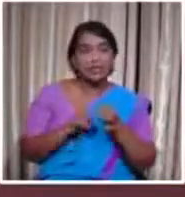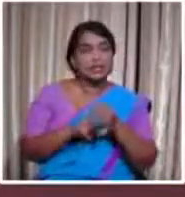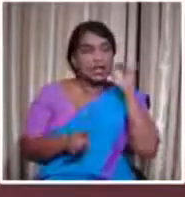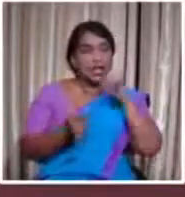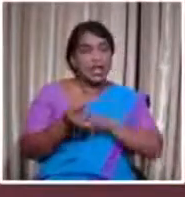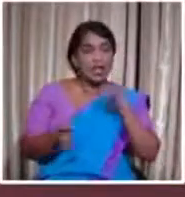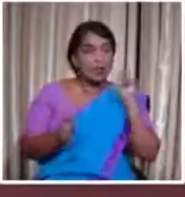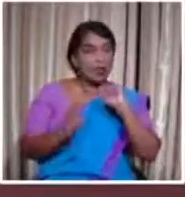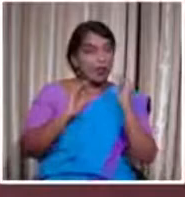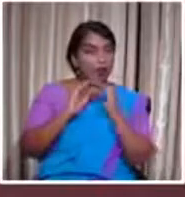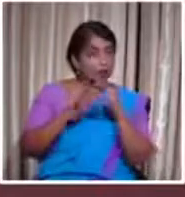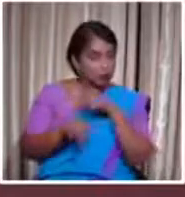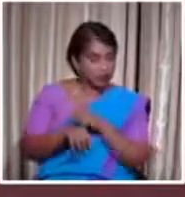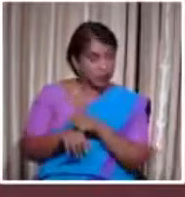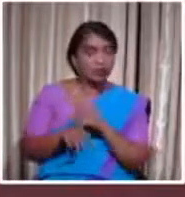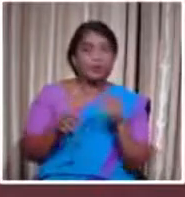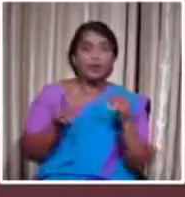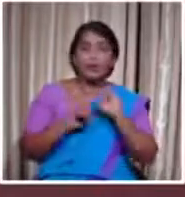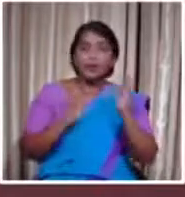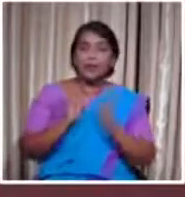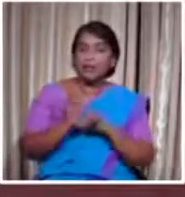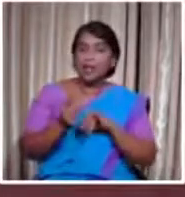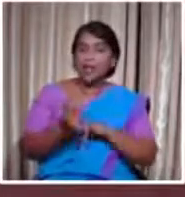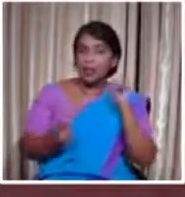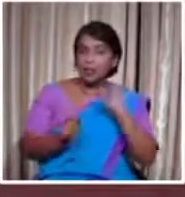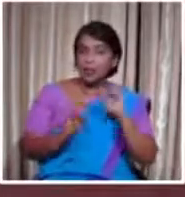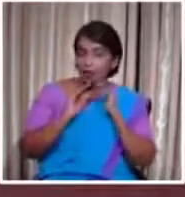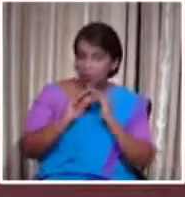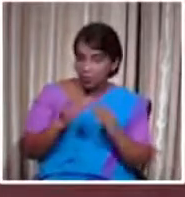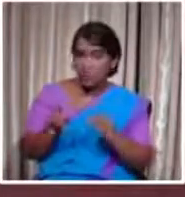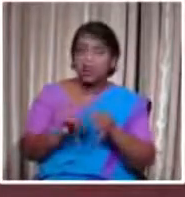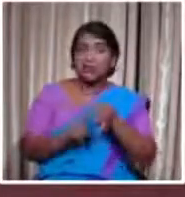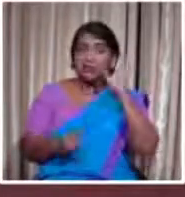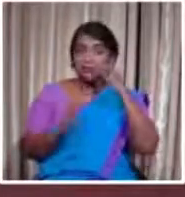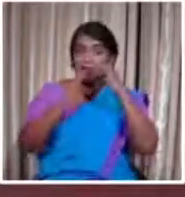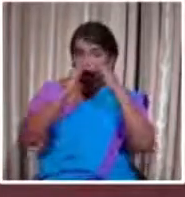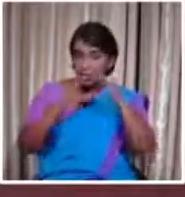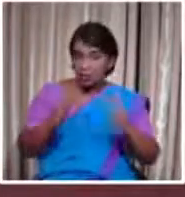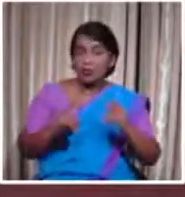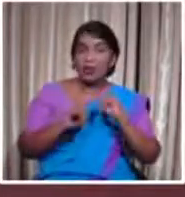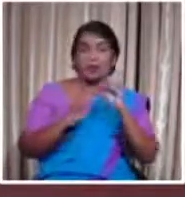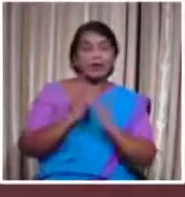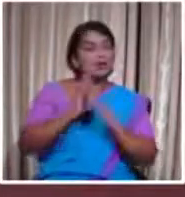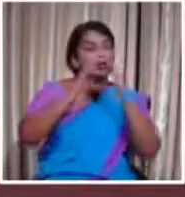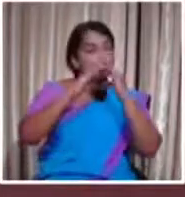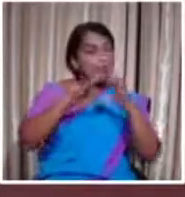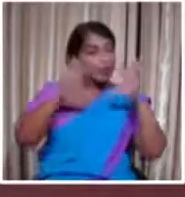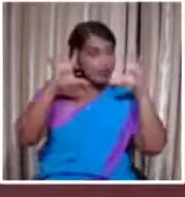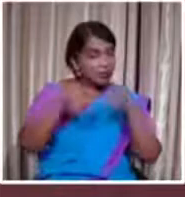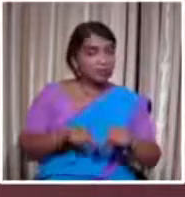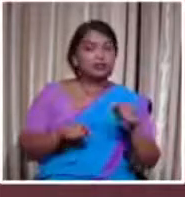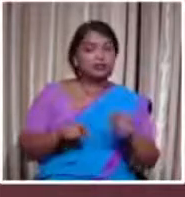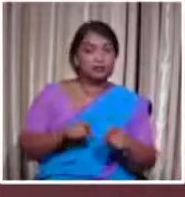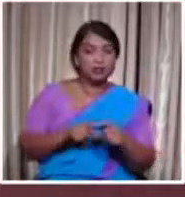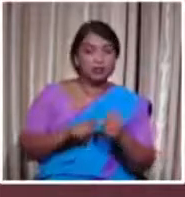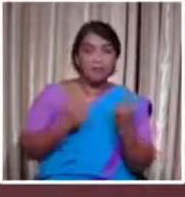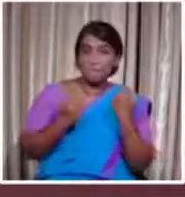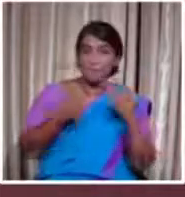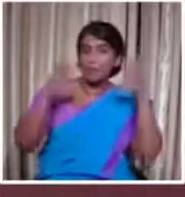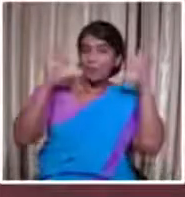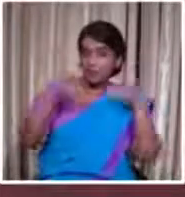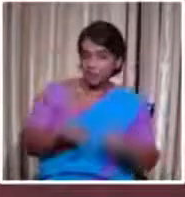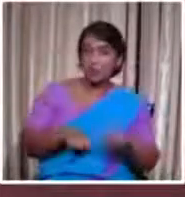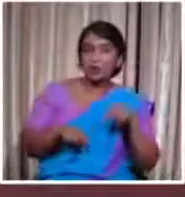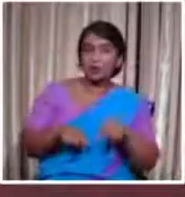ලේකම් කාර්යාලය, අග්‍රාමාත්‍ය ලේකම් කාර්යාලය, ජනාධිපති මන්ත්‍රී අරල ගියා මන්ත්‍රී වටලලා එවවල බලය තහවුරු කරගෙන